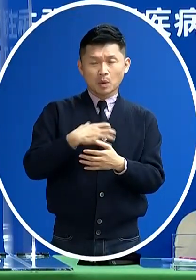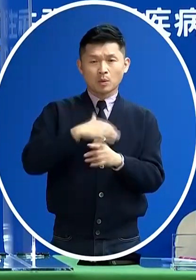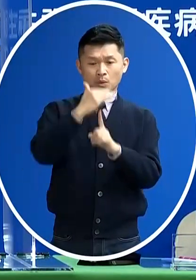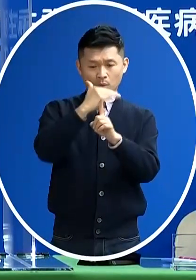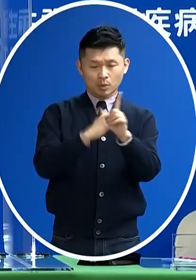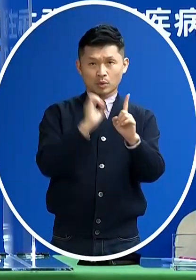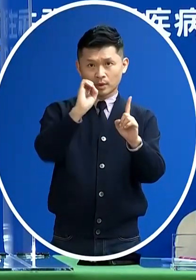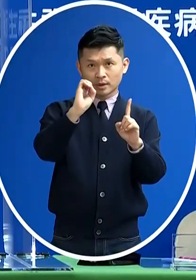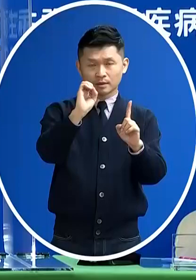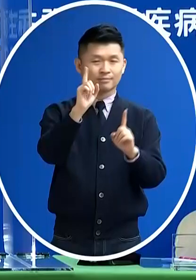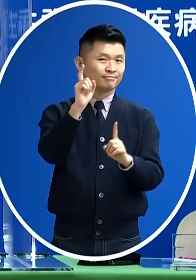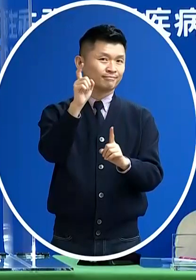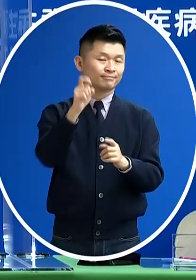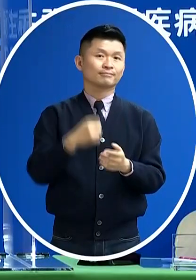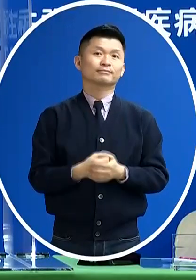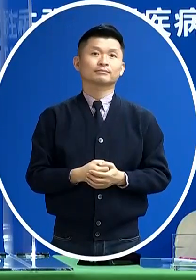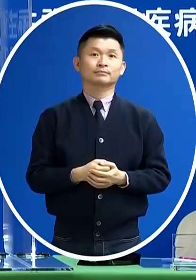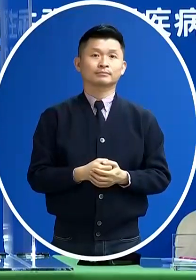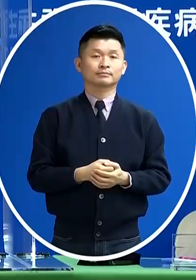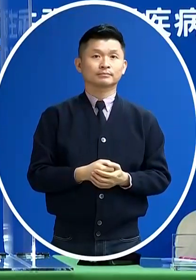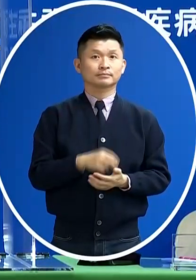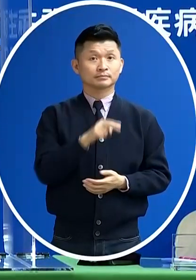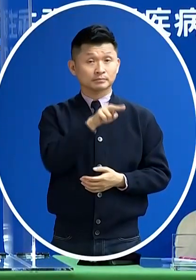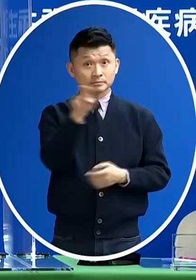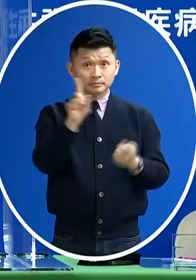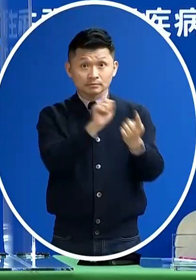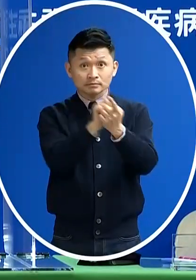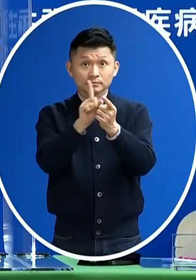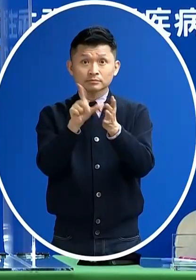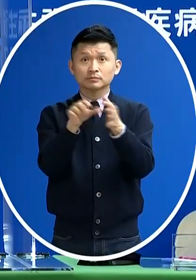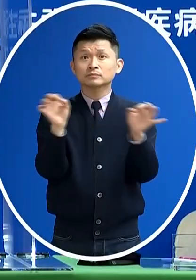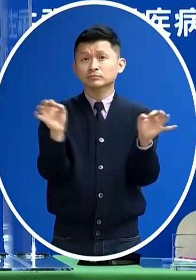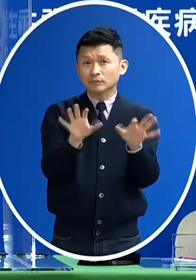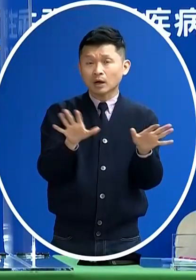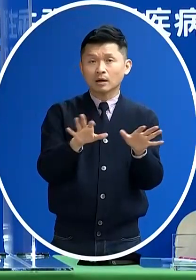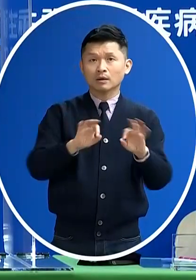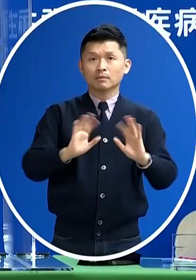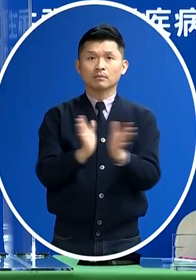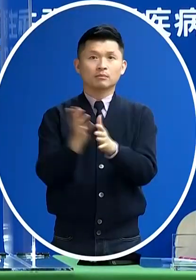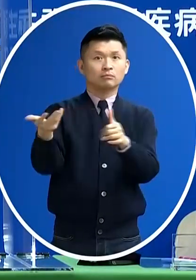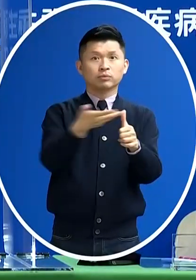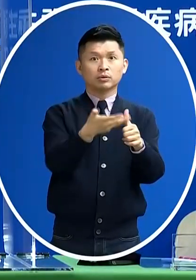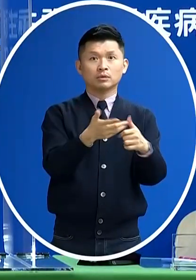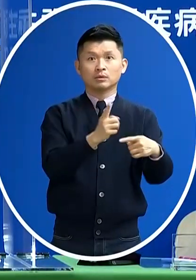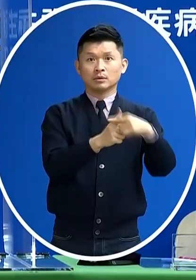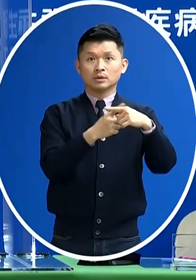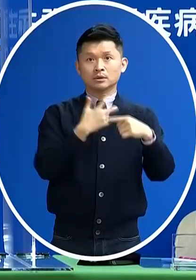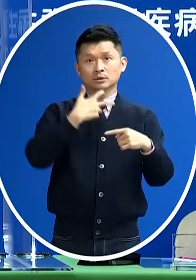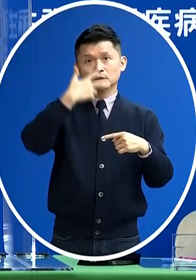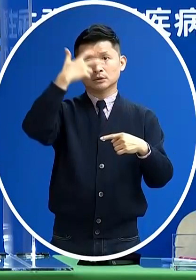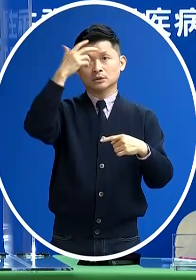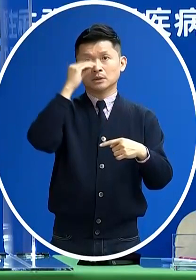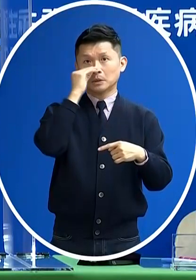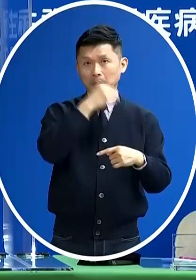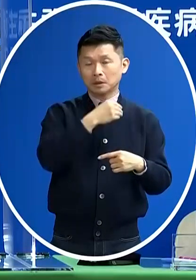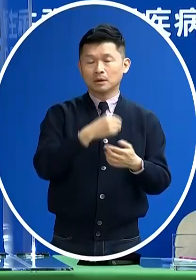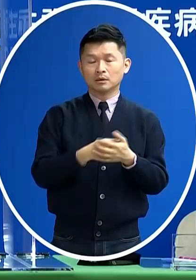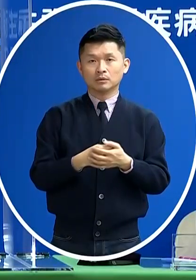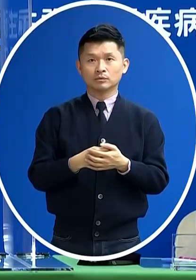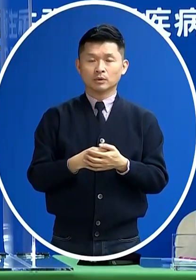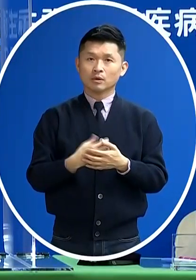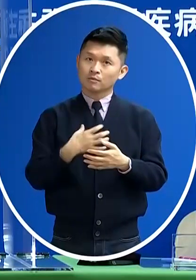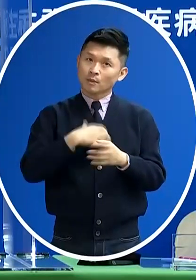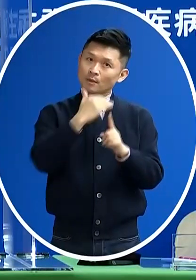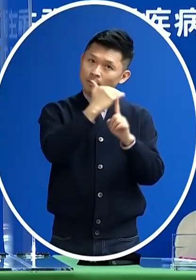好，就像大家看到，就是说有一些接触的时间不长，好，那就马上就染疫的。所以我还是要追求低风险，